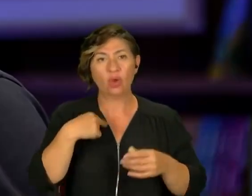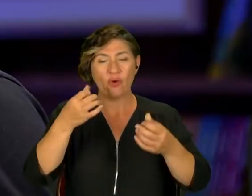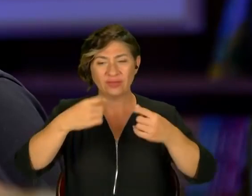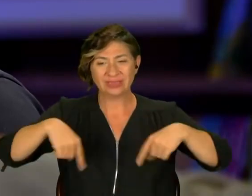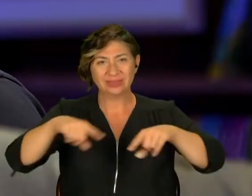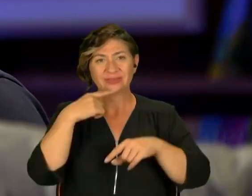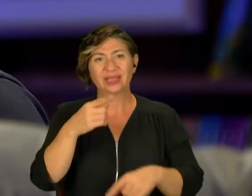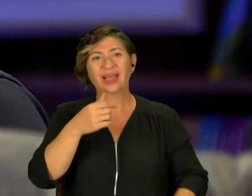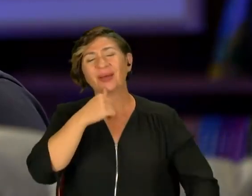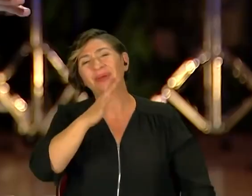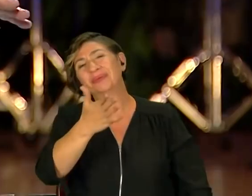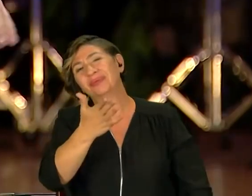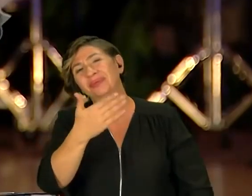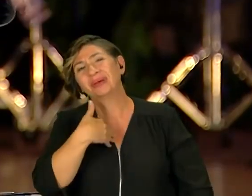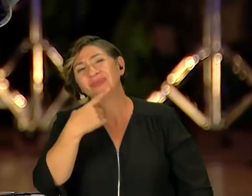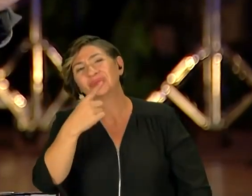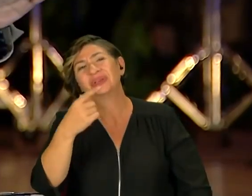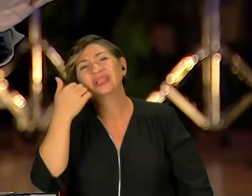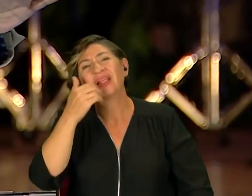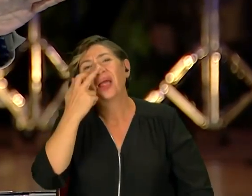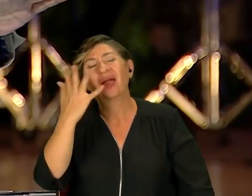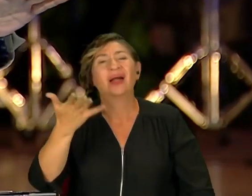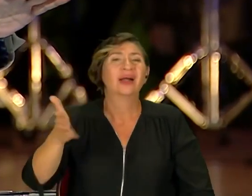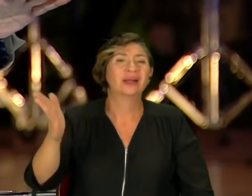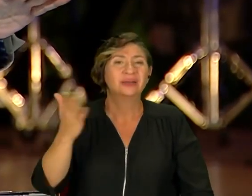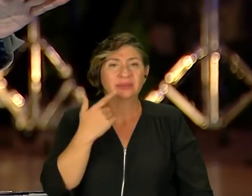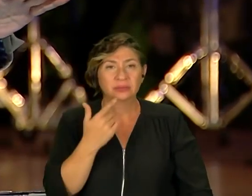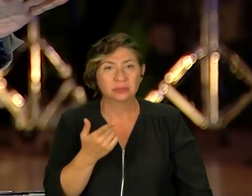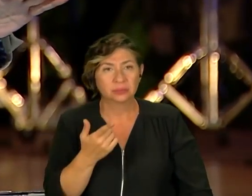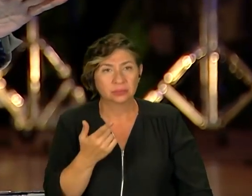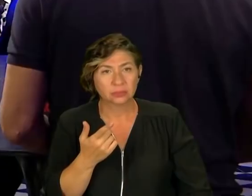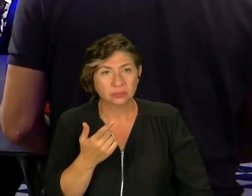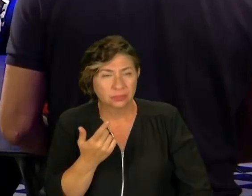ofiste oturuyoruz. Bana dedi ki abi dedi, ben sana söyleyeyim. Yalan dolan bunlar dedi.